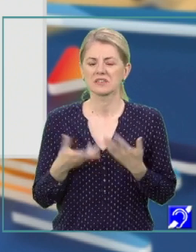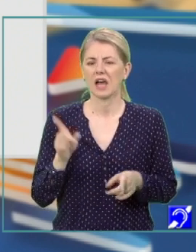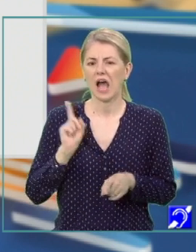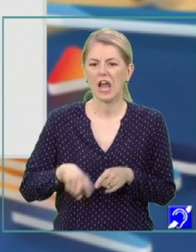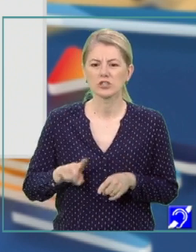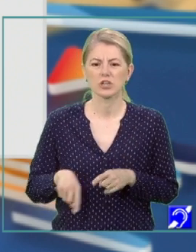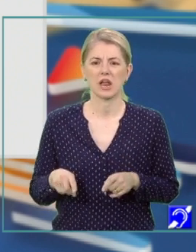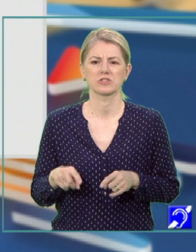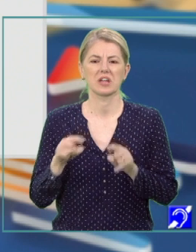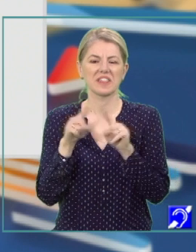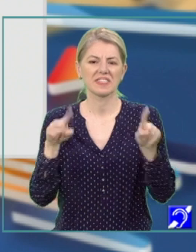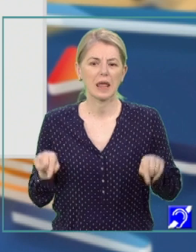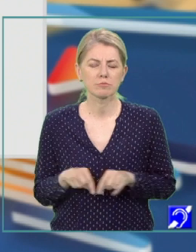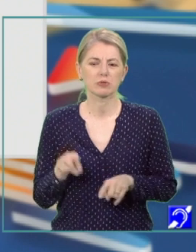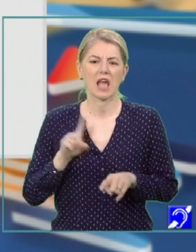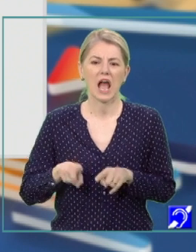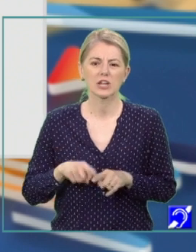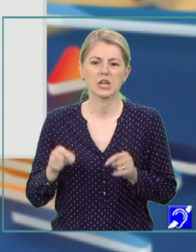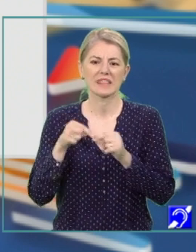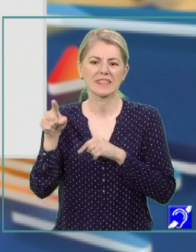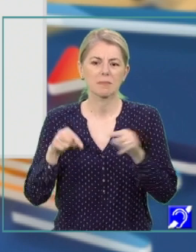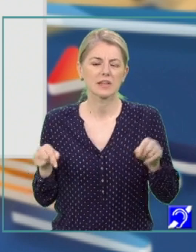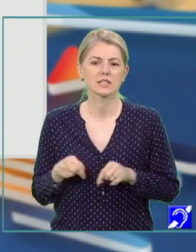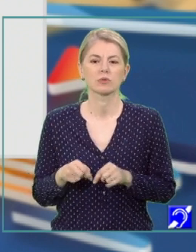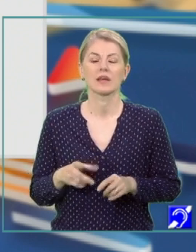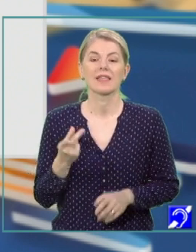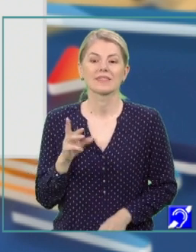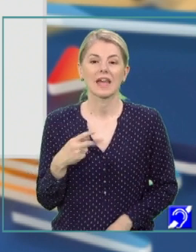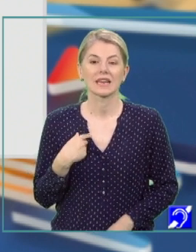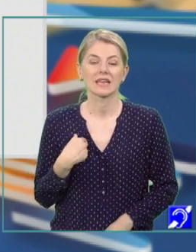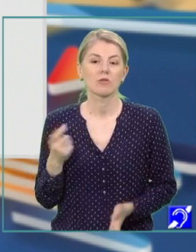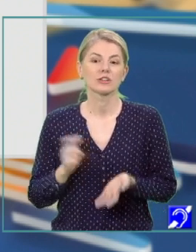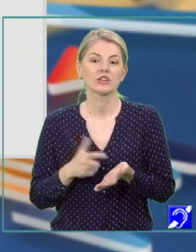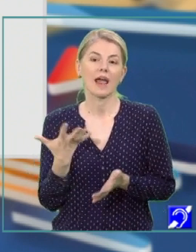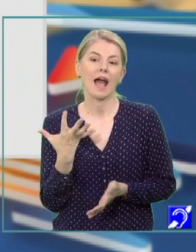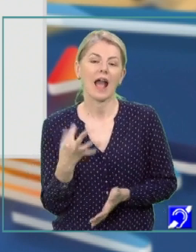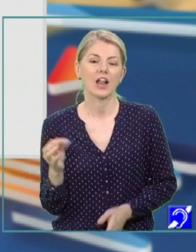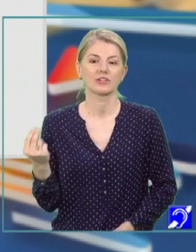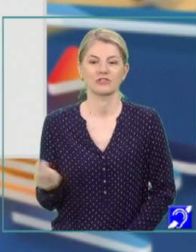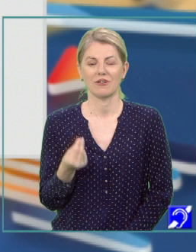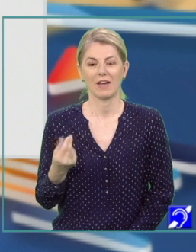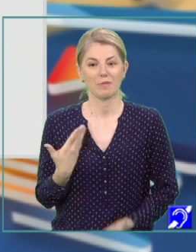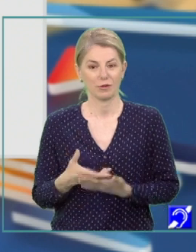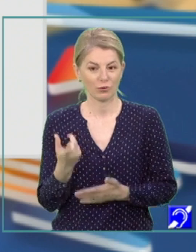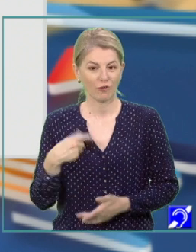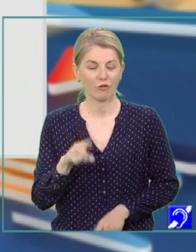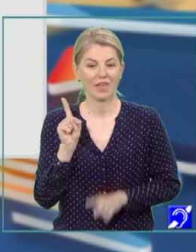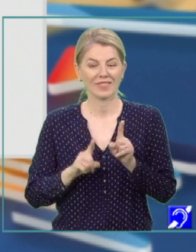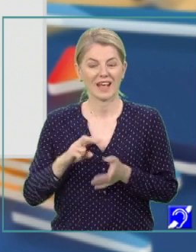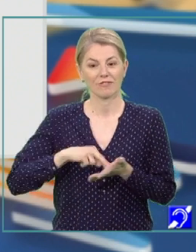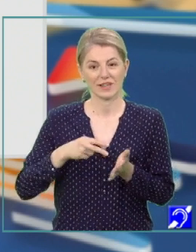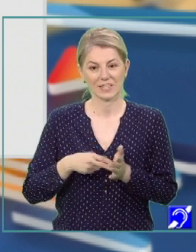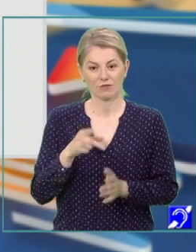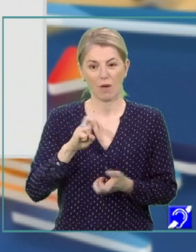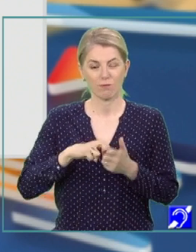același dreptunghi cu aceleași dimensiuni, doar că cer alte lucruri, pentru că voi, dacă veți rezolva